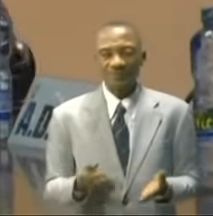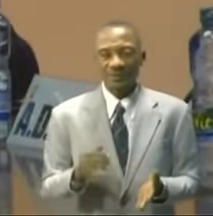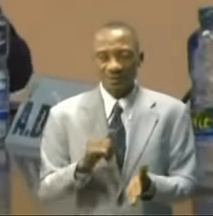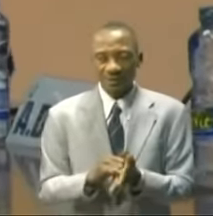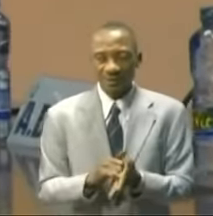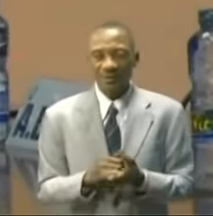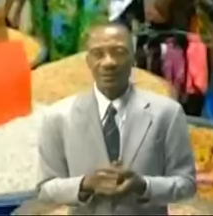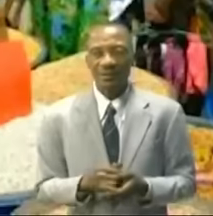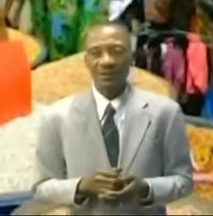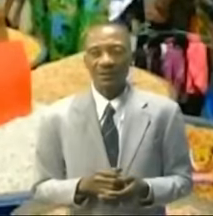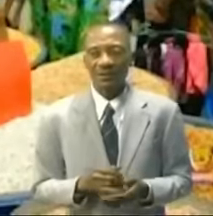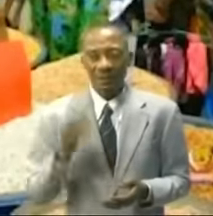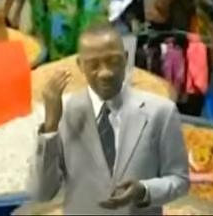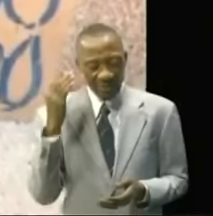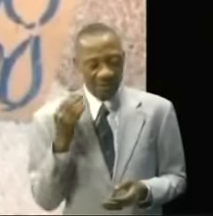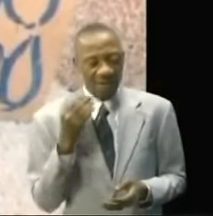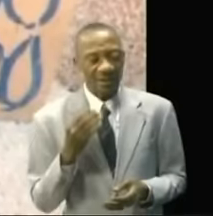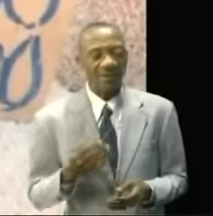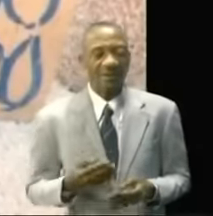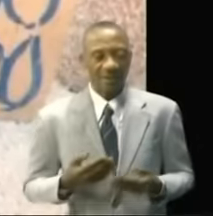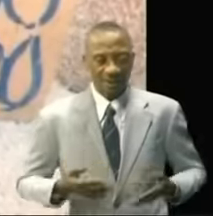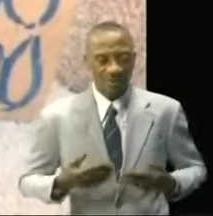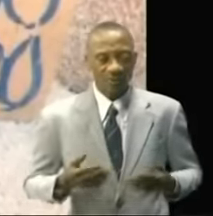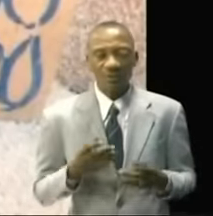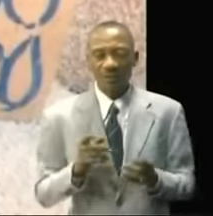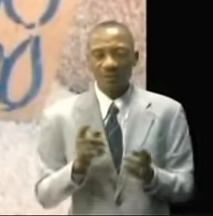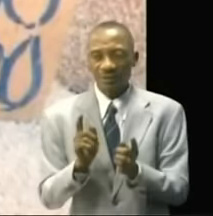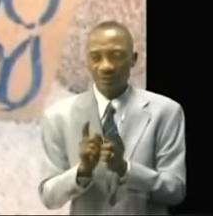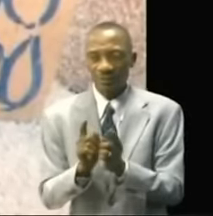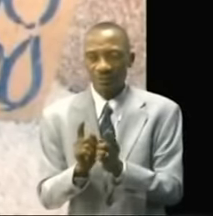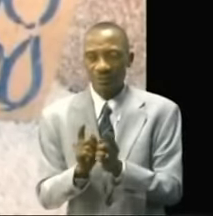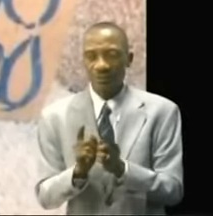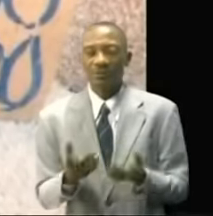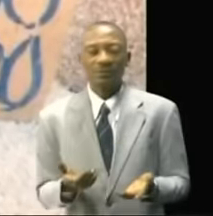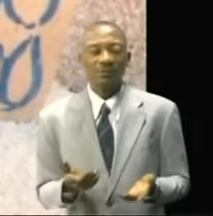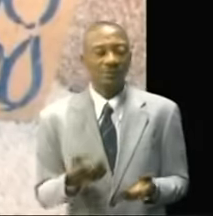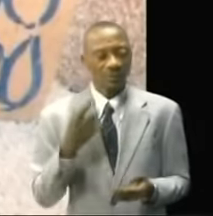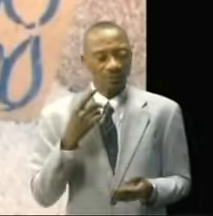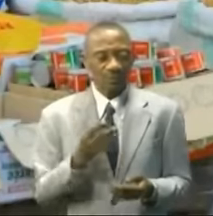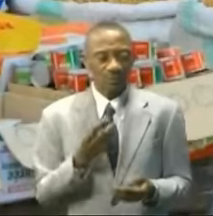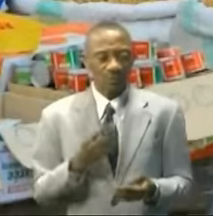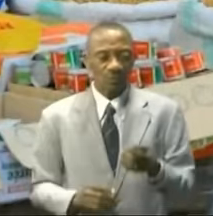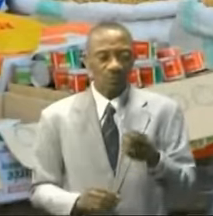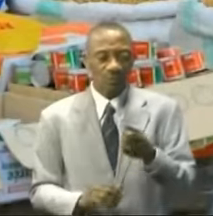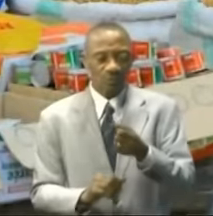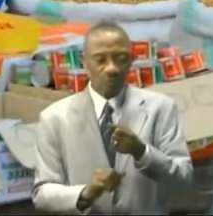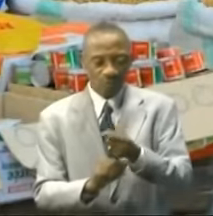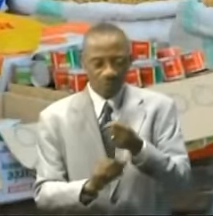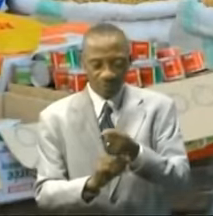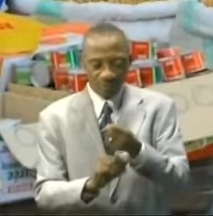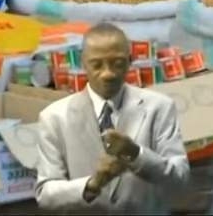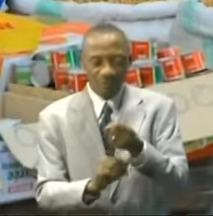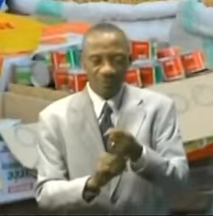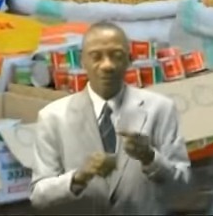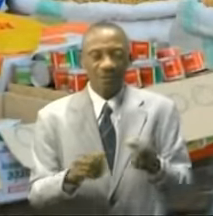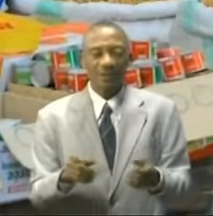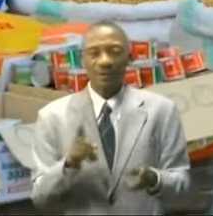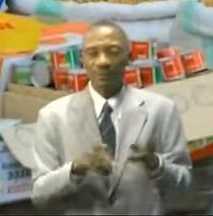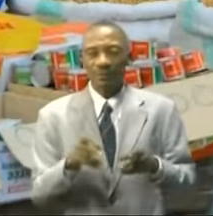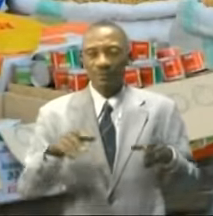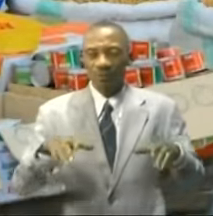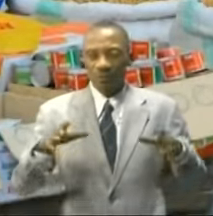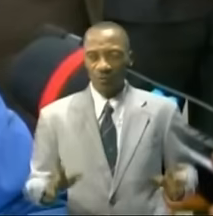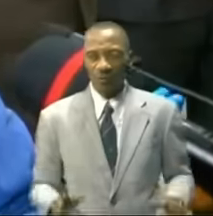que ces mesures visent l'augmentation du pouvoir d'achat des Congolais, tel que voulu par le président de la République, Félix